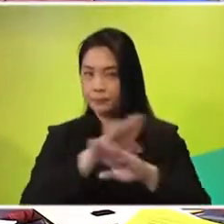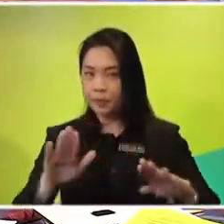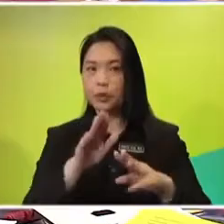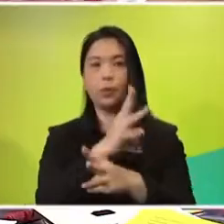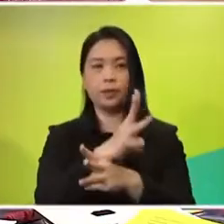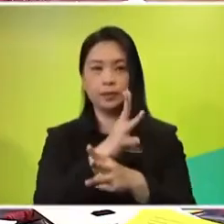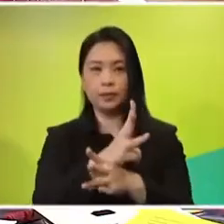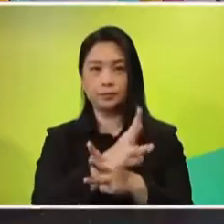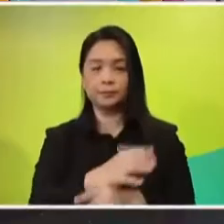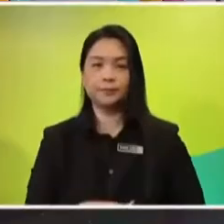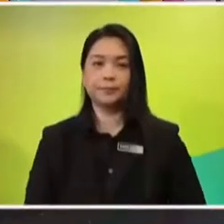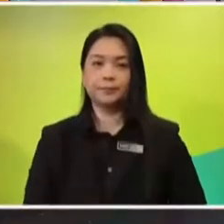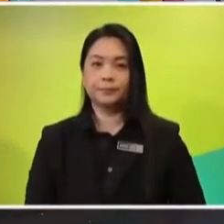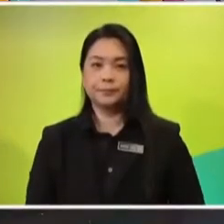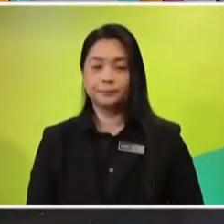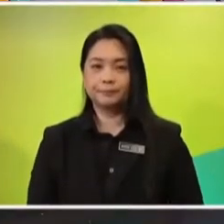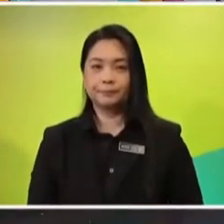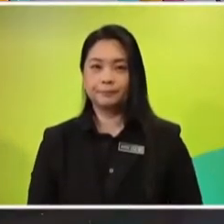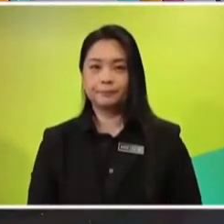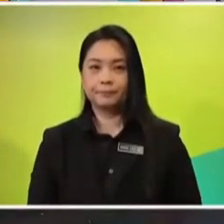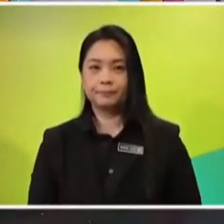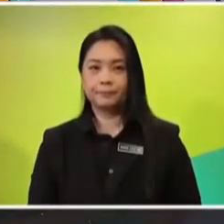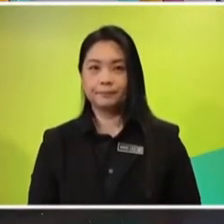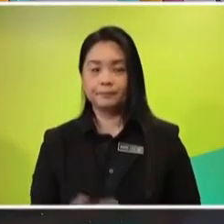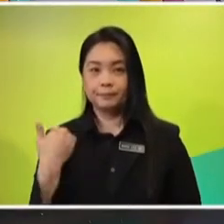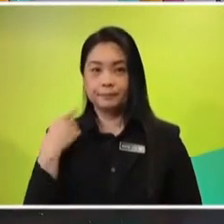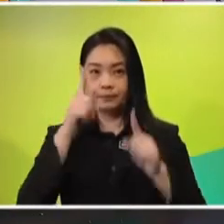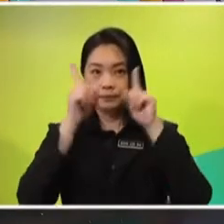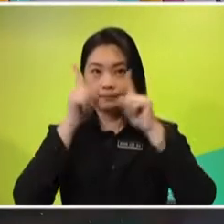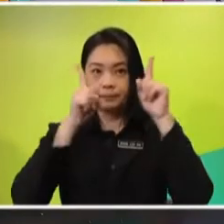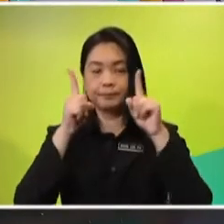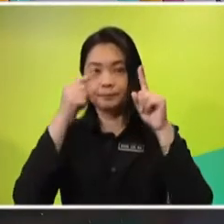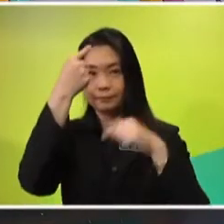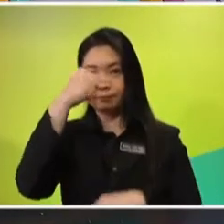tidak wajar. Okey, faham cikgu. Baik cikgu. Ada bintang tak untuk saya cikgu?